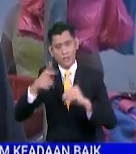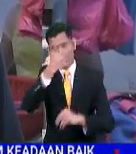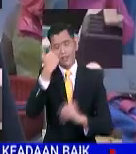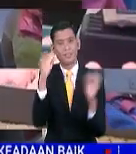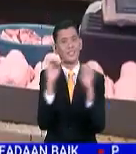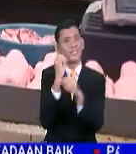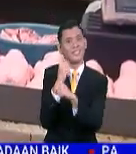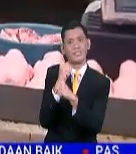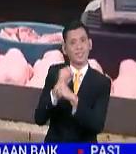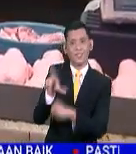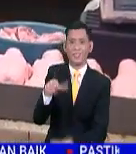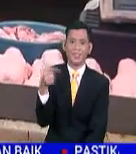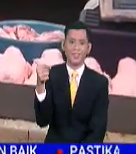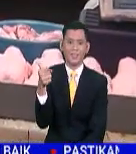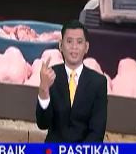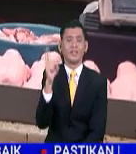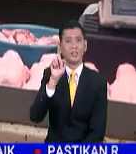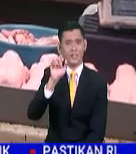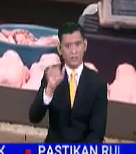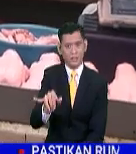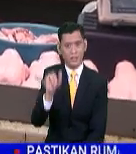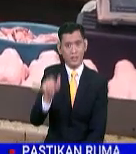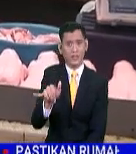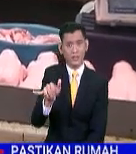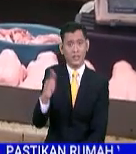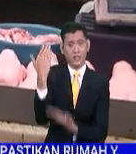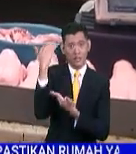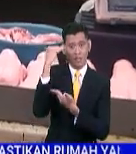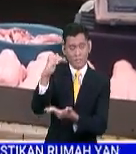kerja lain lah. Memang had perbelanjaan orang lah, tapi